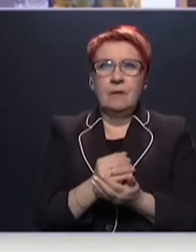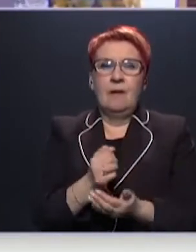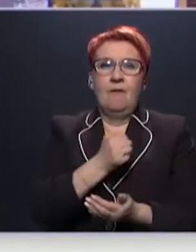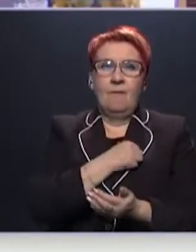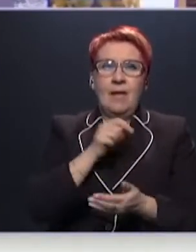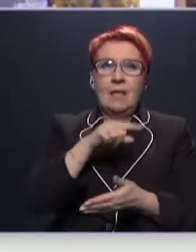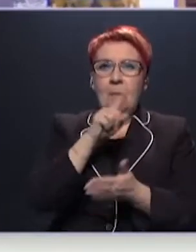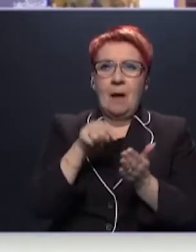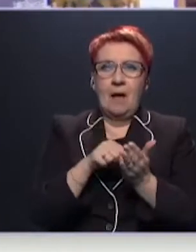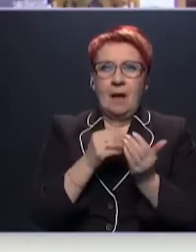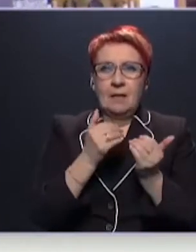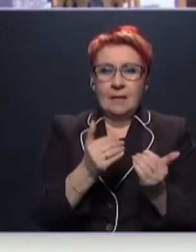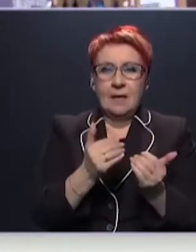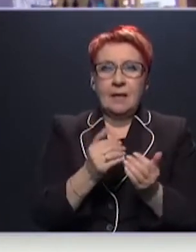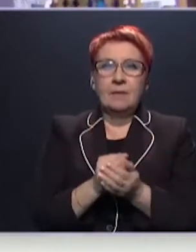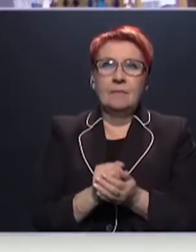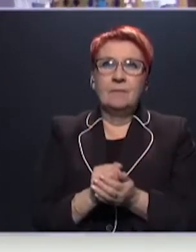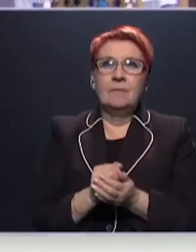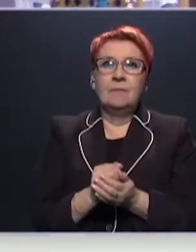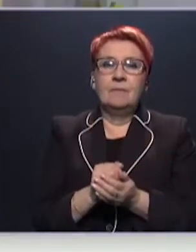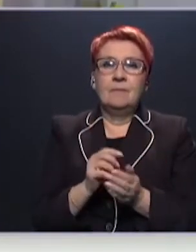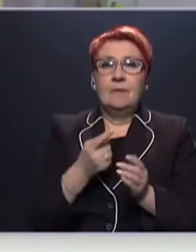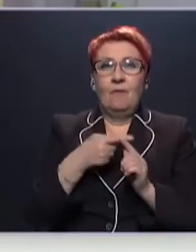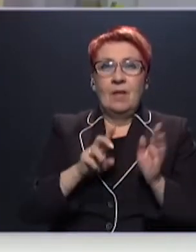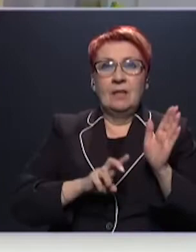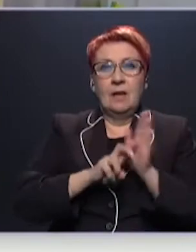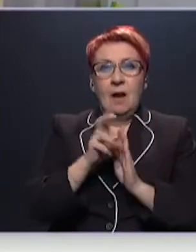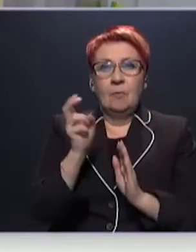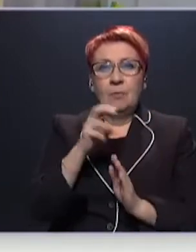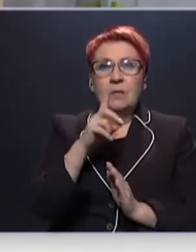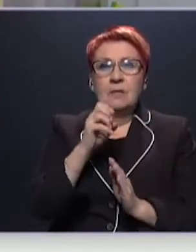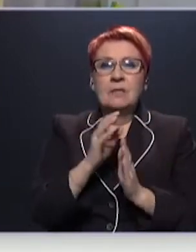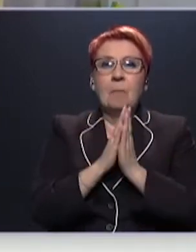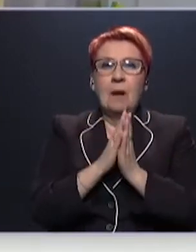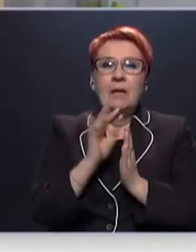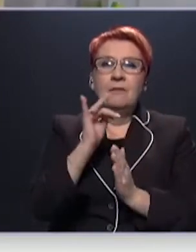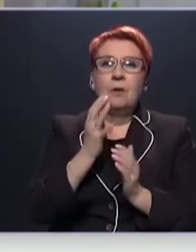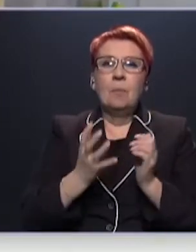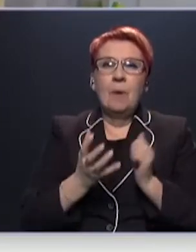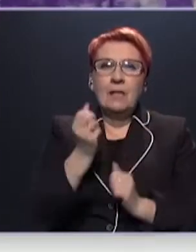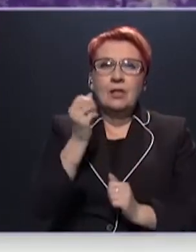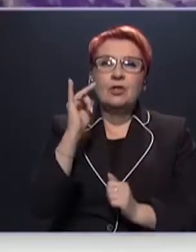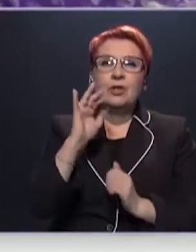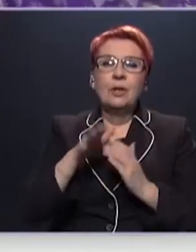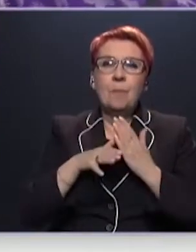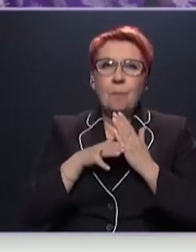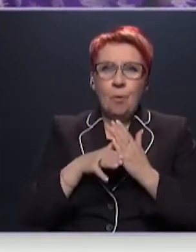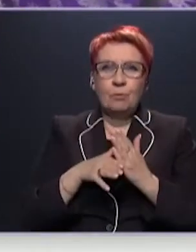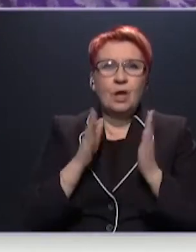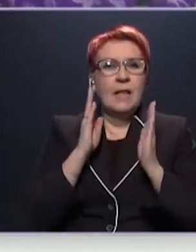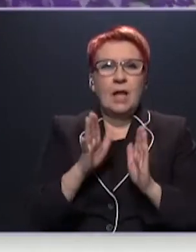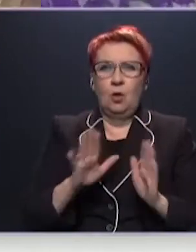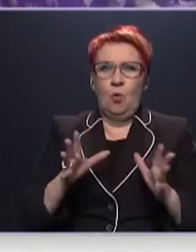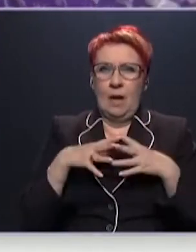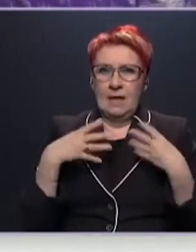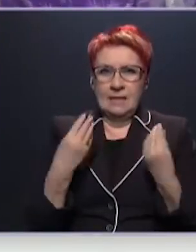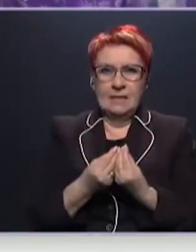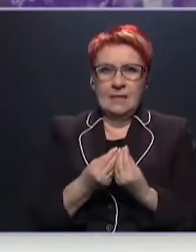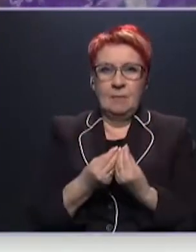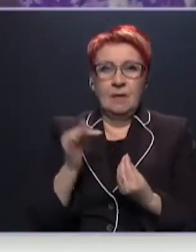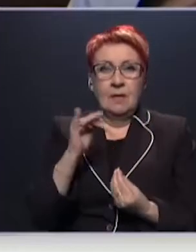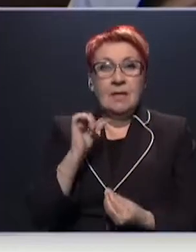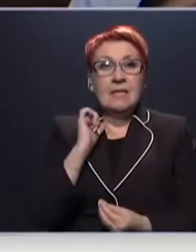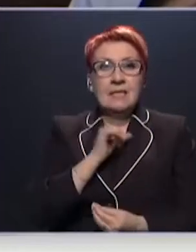военном городке. Туда приходят за молитвенной поддержкой и помощью не только семьи, и